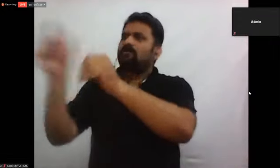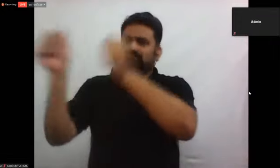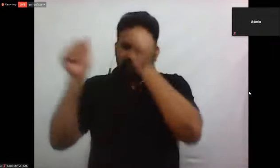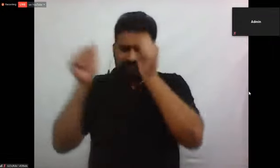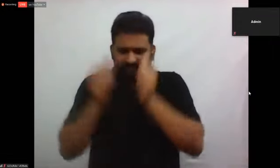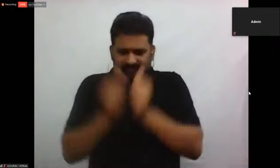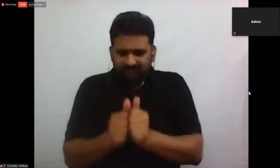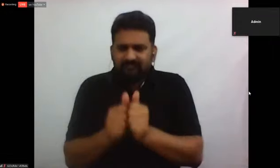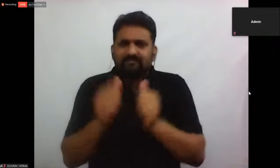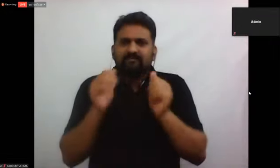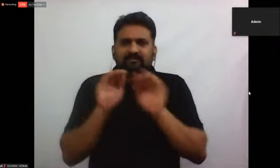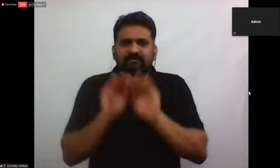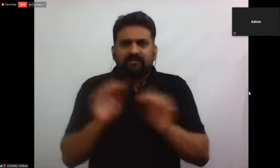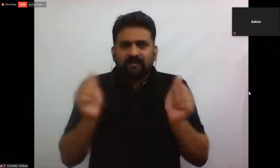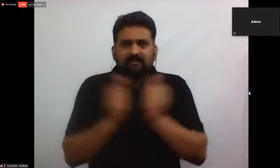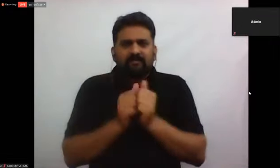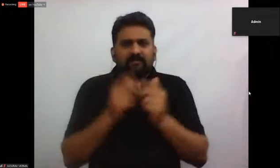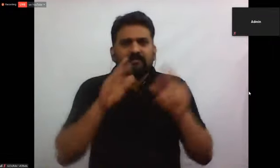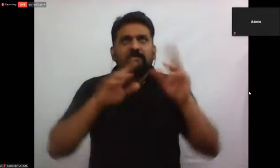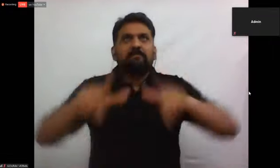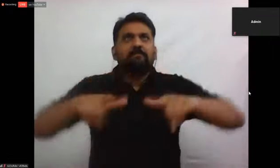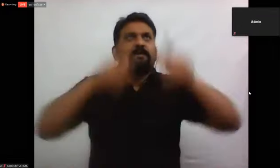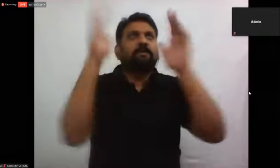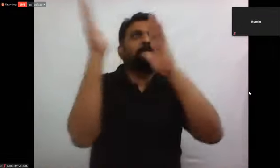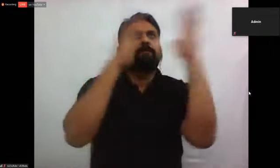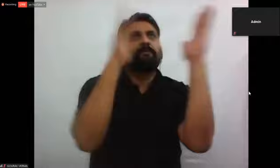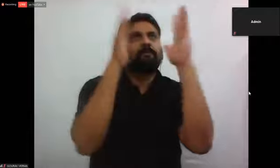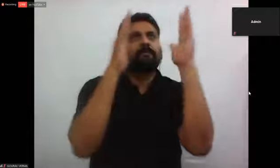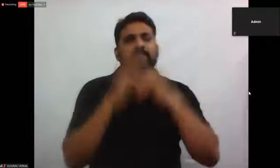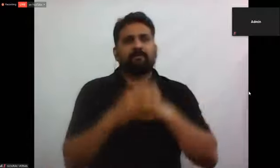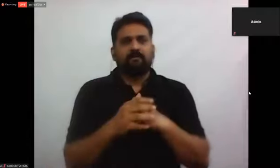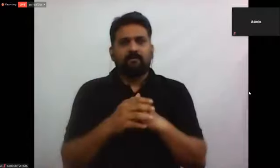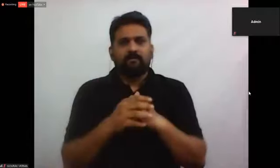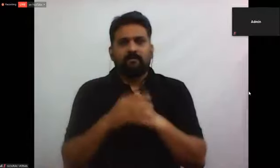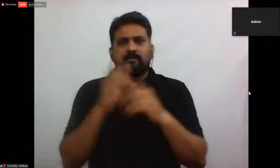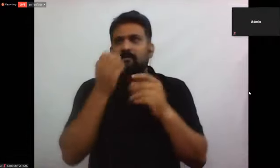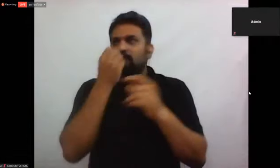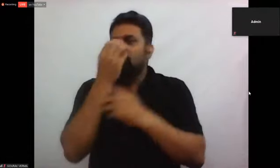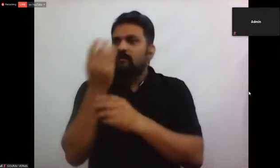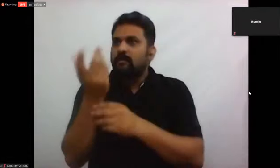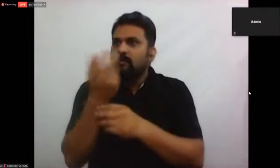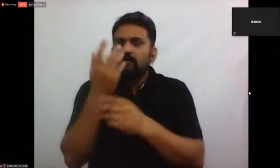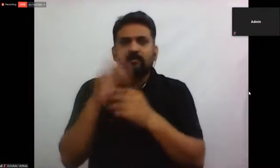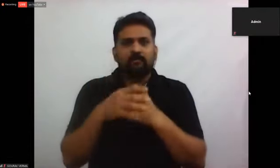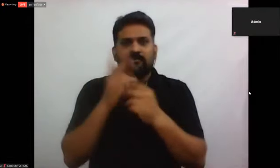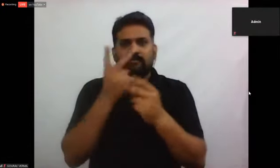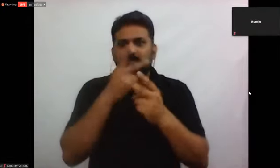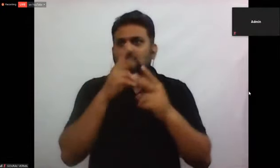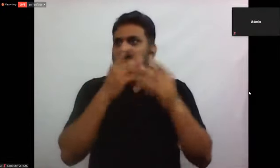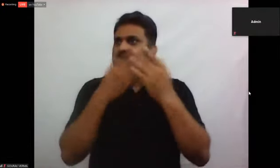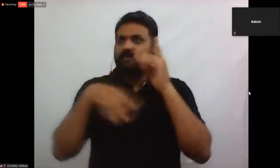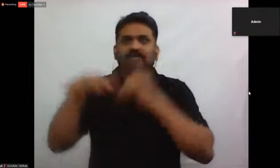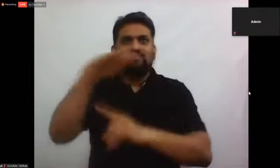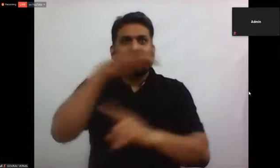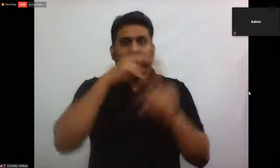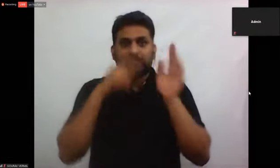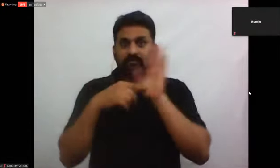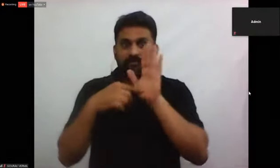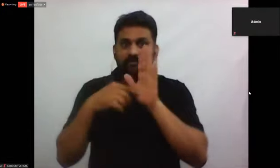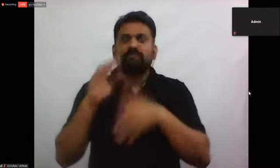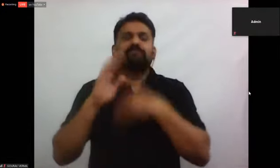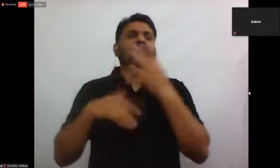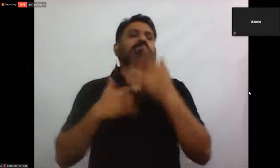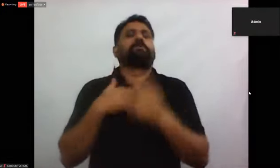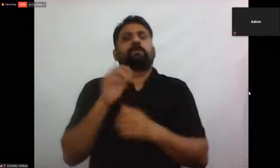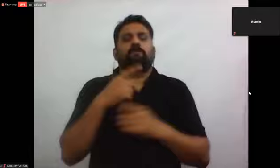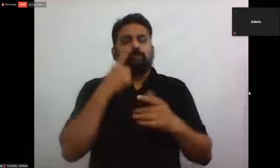wo ped hilta hai, wo sab karta hai, flowers, food." ये सब दिखाना उनको. After that, the mother